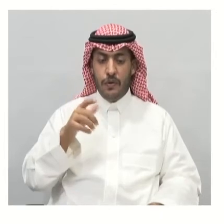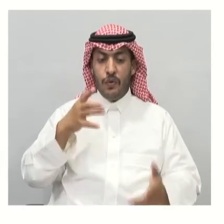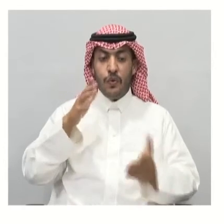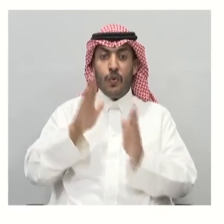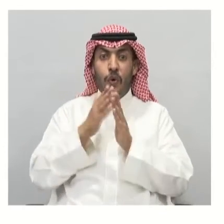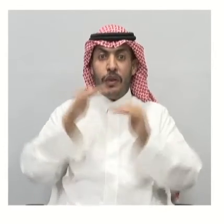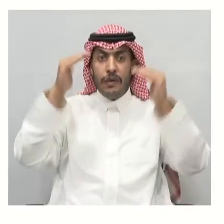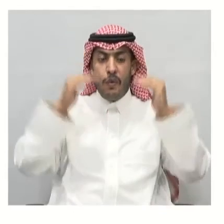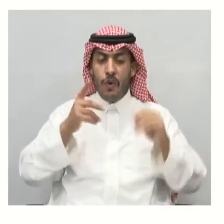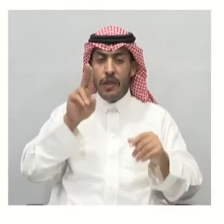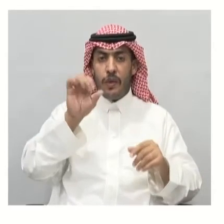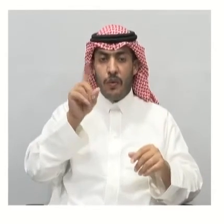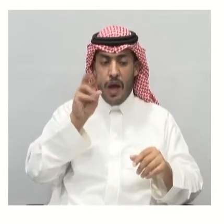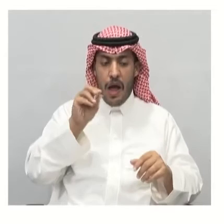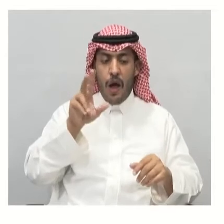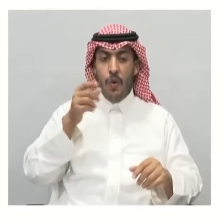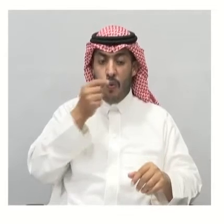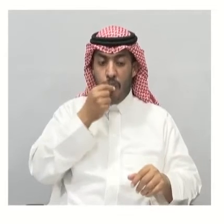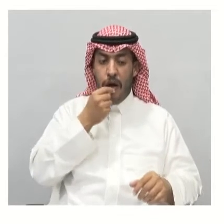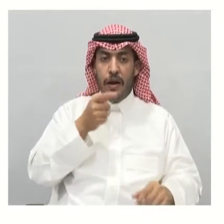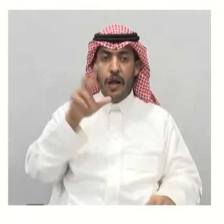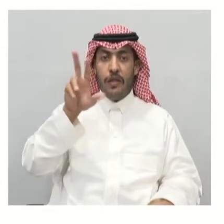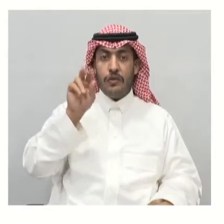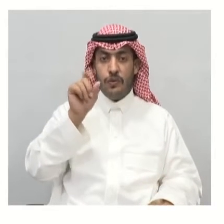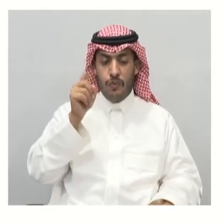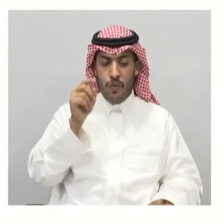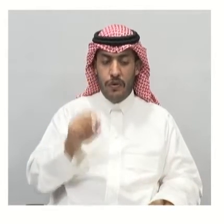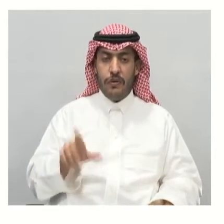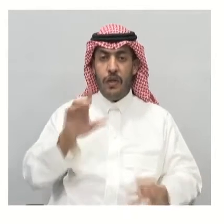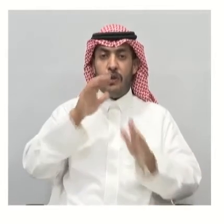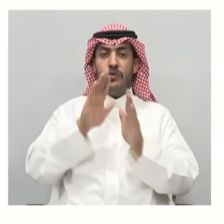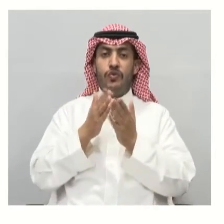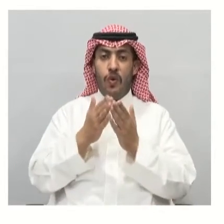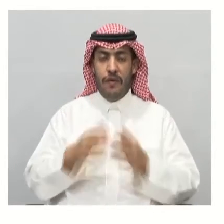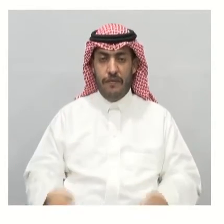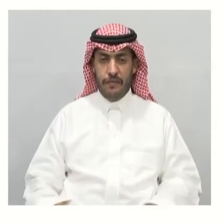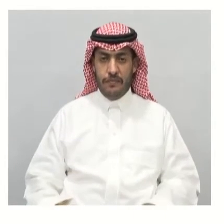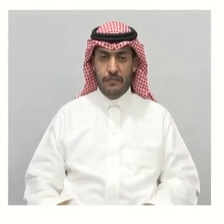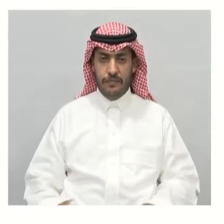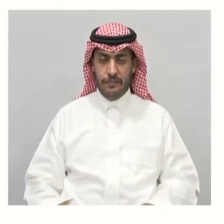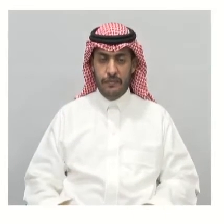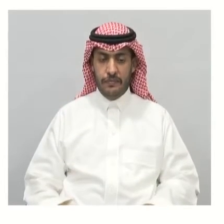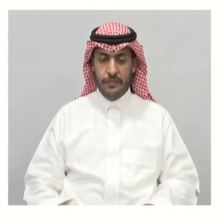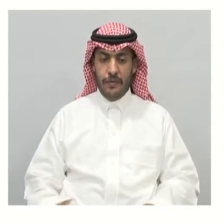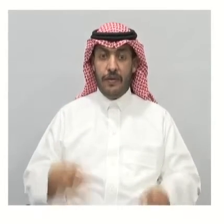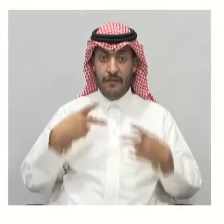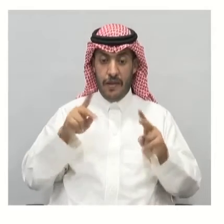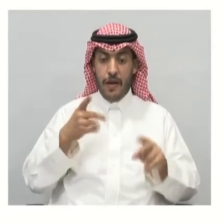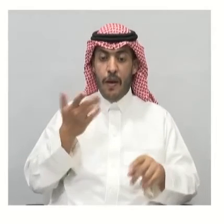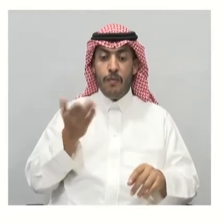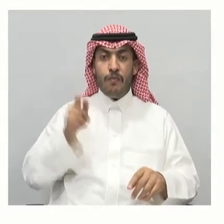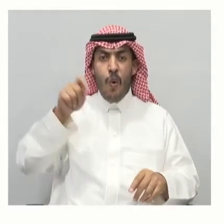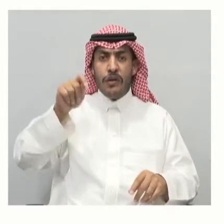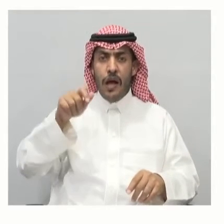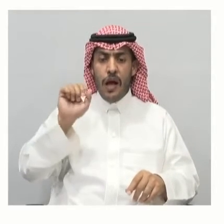السماويه التوراه القران الكريم الزبور الصحف نبدا بالنبي موسى